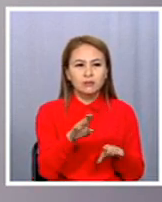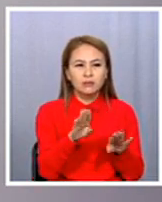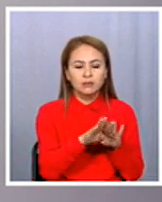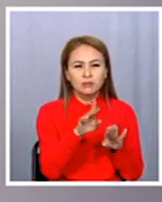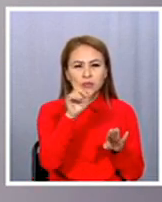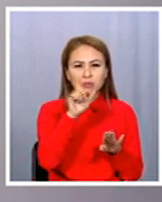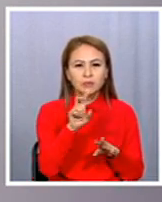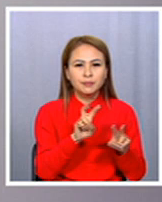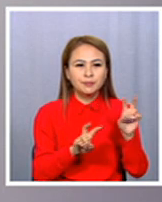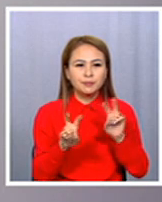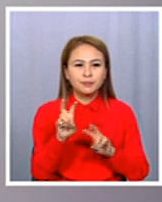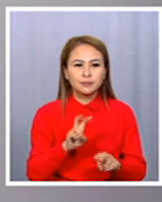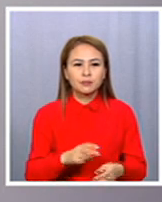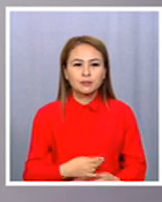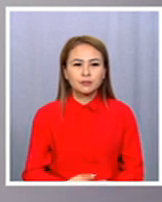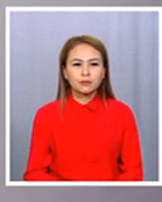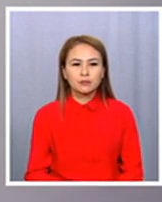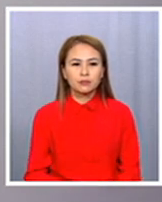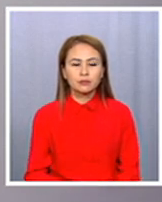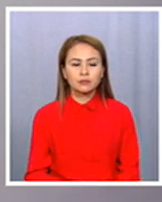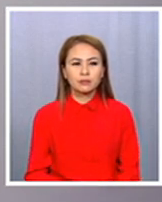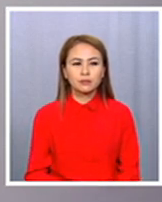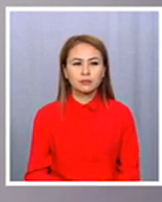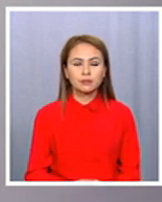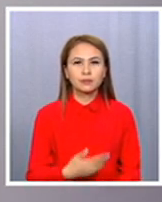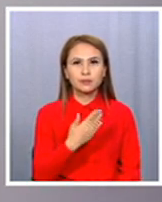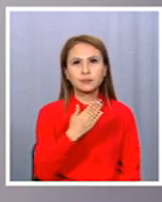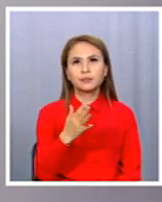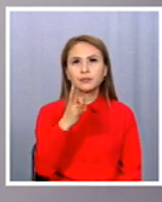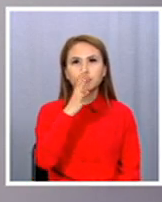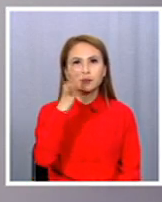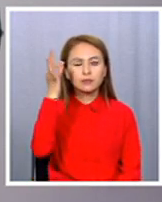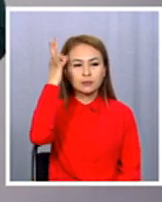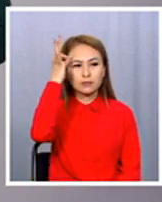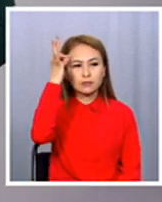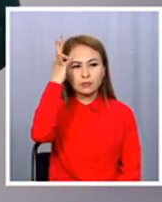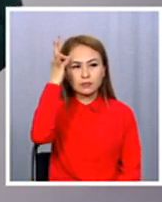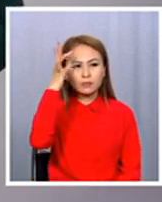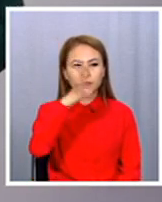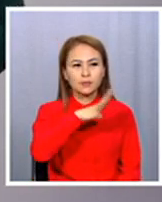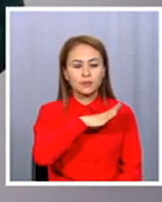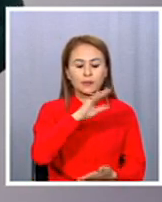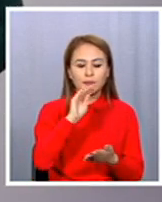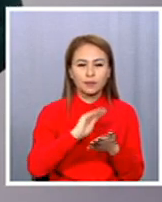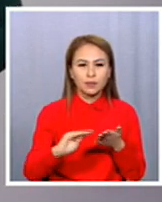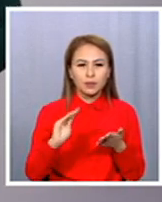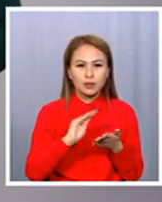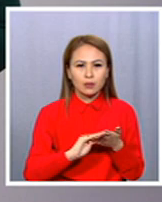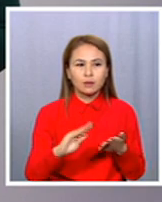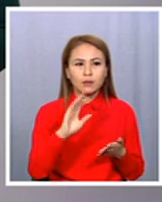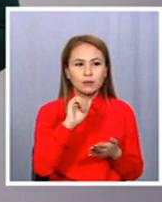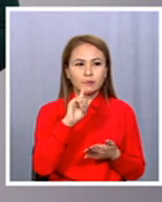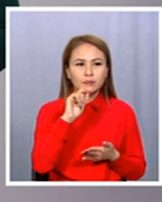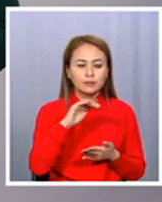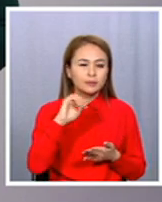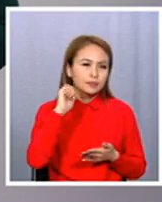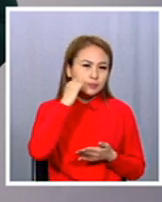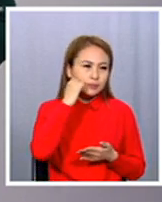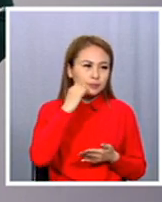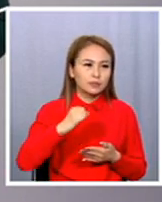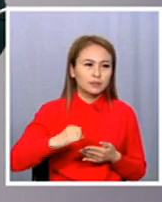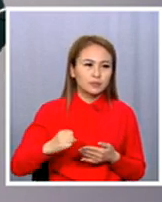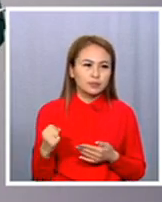бойынан іздейді. Осы сәтті еске түсіре отырып, шығармадағы Азаттың әжесі мен жолдастың